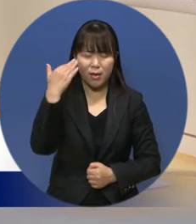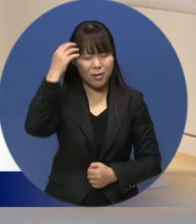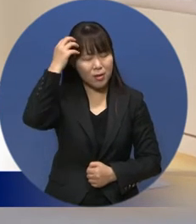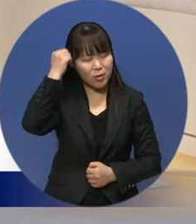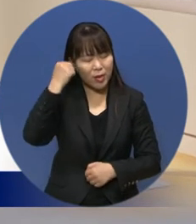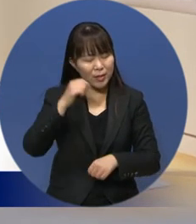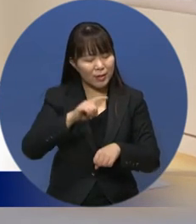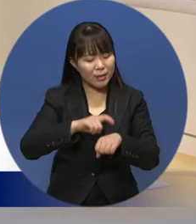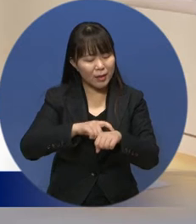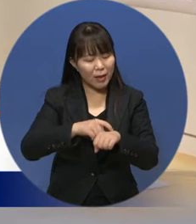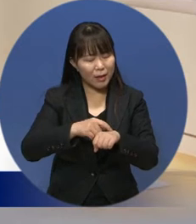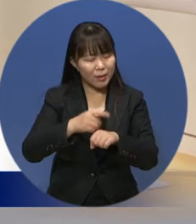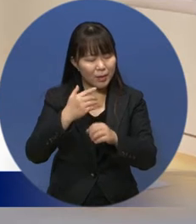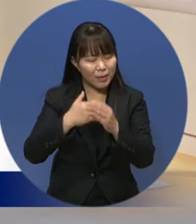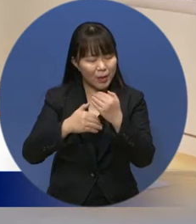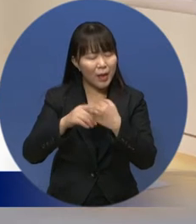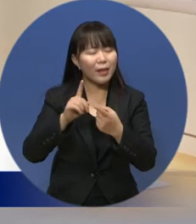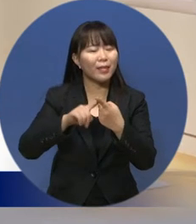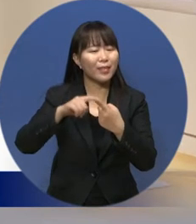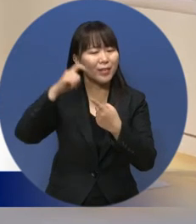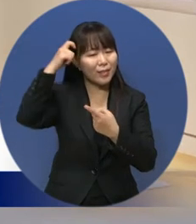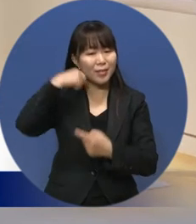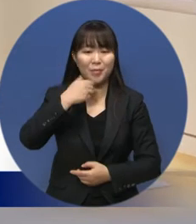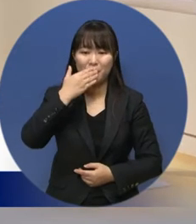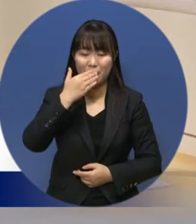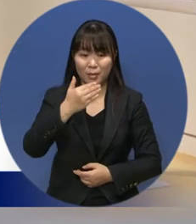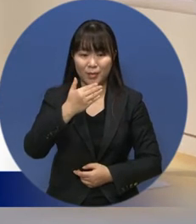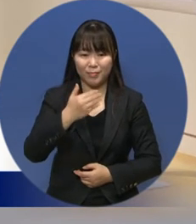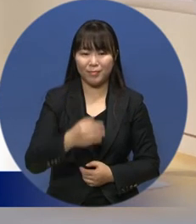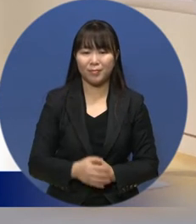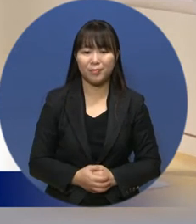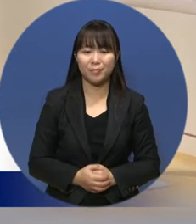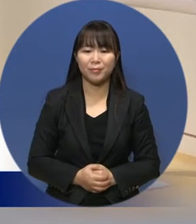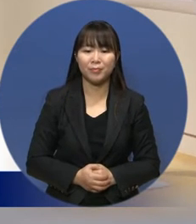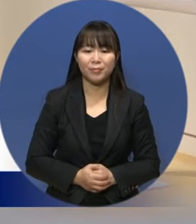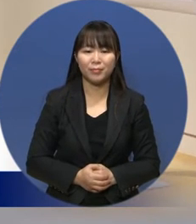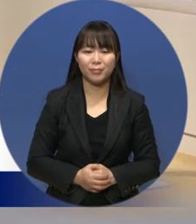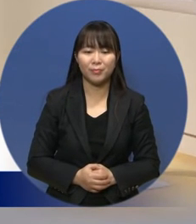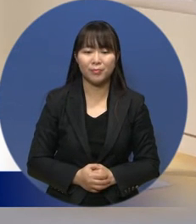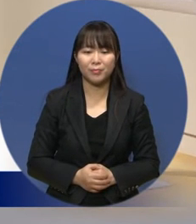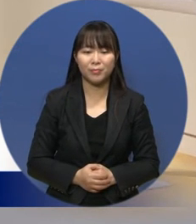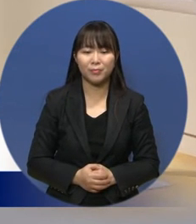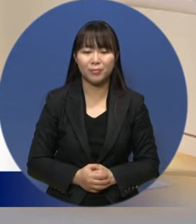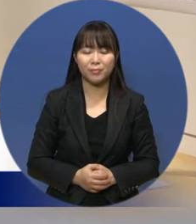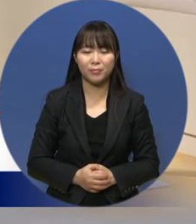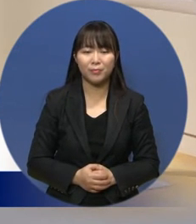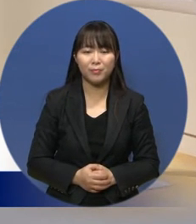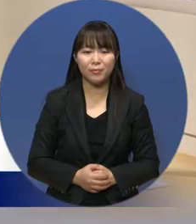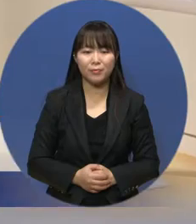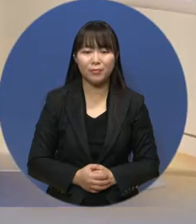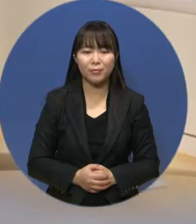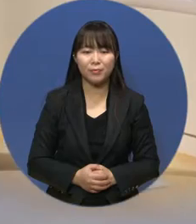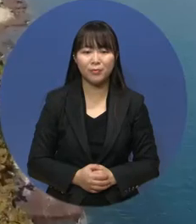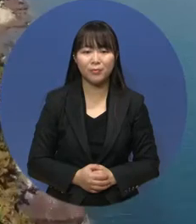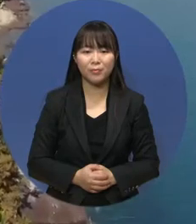시간을 느낄 수 있는 전시회가 열렸는데요 이소영 기자가 그 작품들을 직접 만나봤습니다